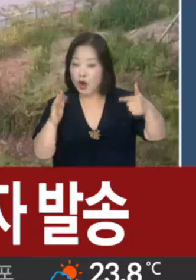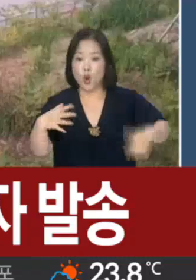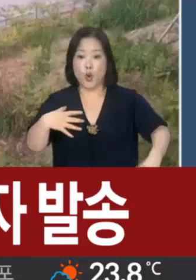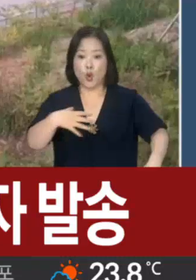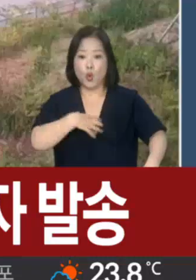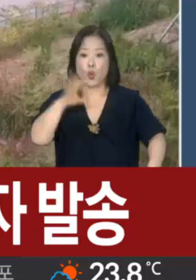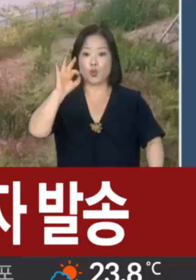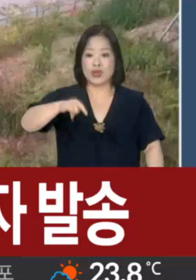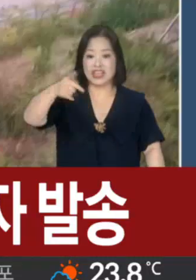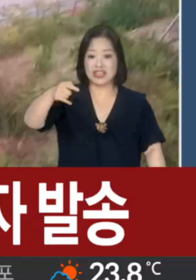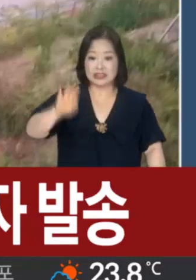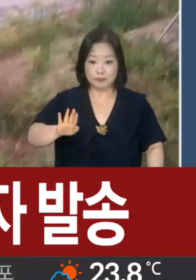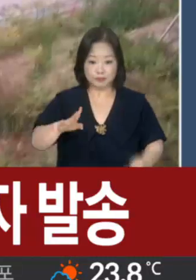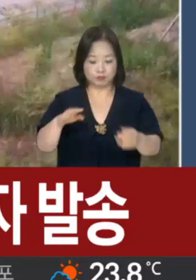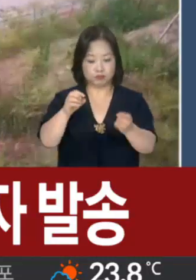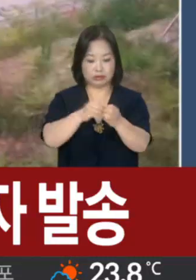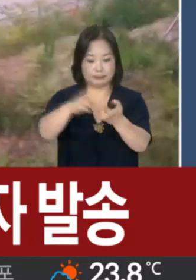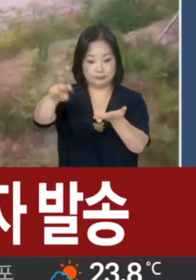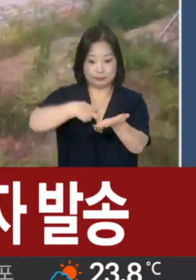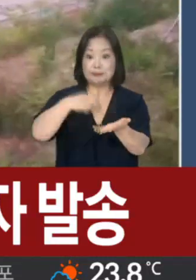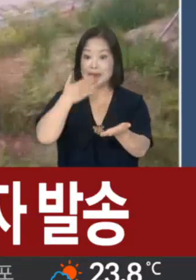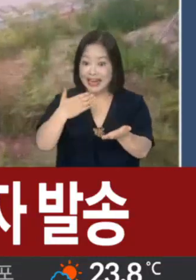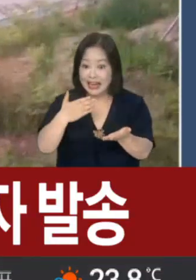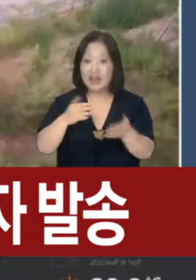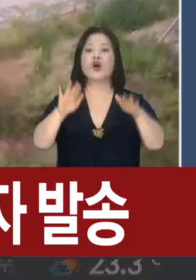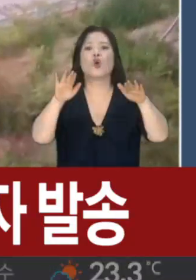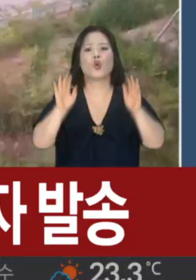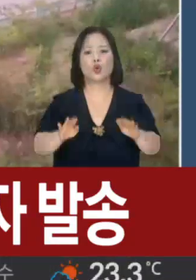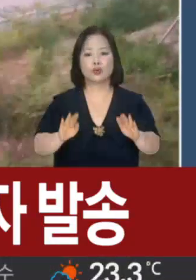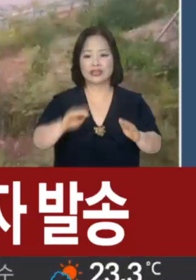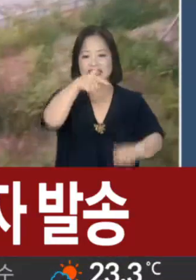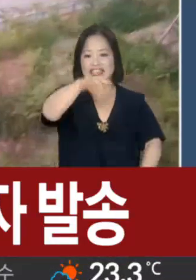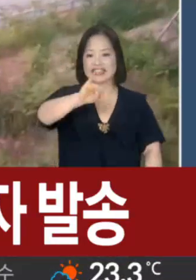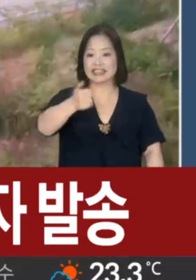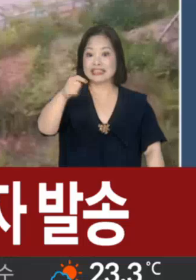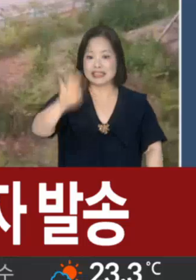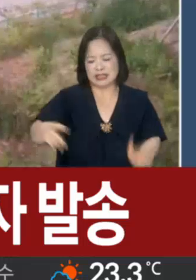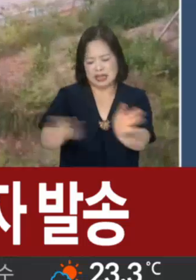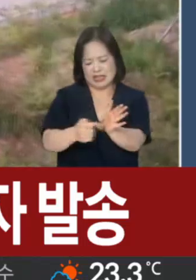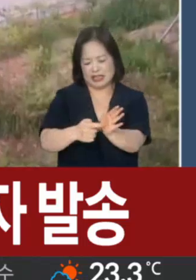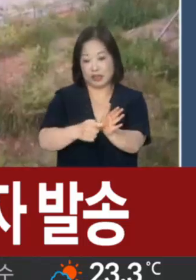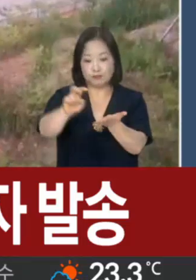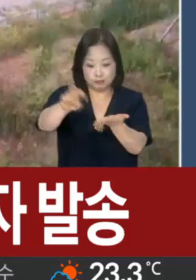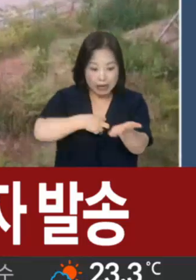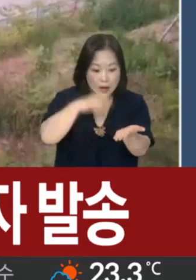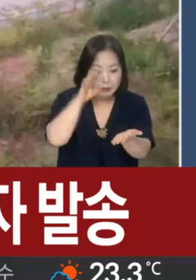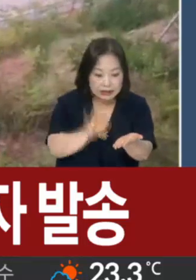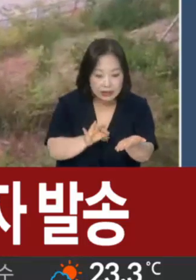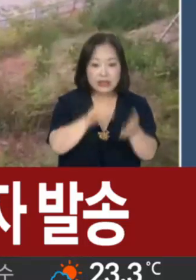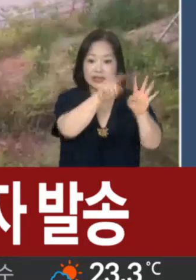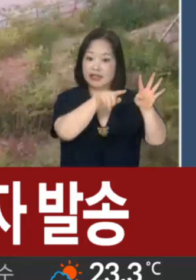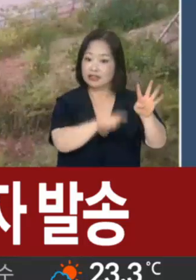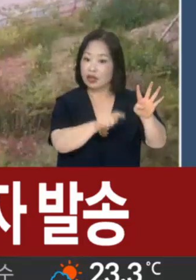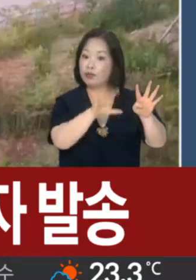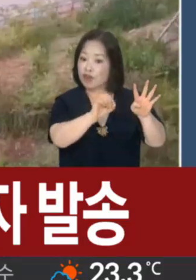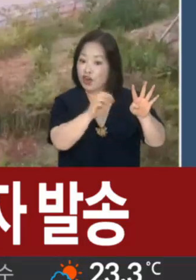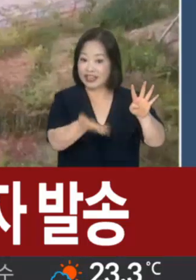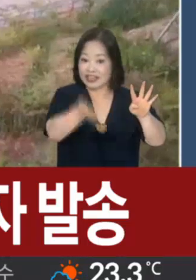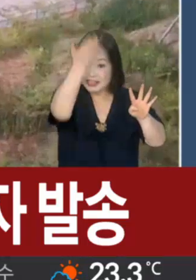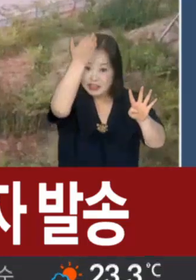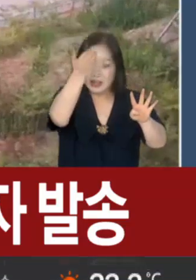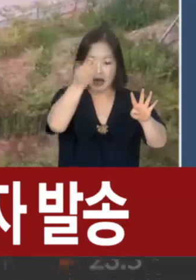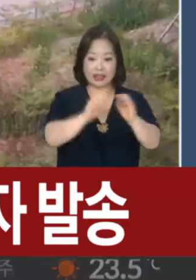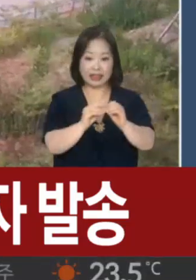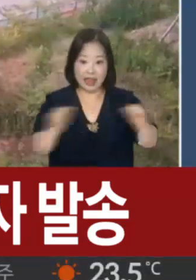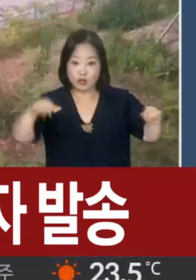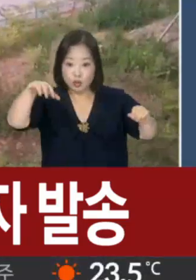위급 문자를 받게 되겠고요. 예. 지금 이제 오늘 받으신 이제 긴급 문자 같은 경우에 규모 4.0 이상 뭐 경우에 따라서 뭐